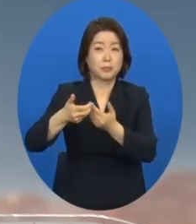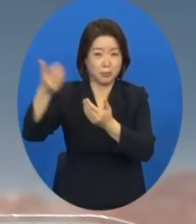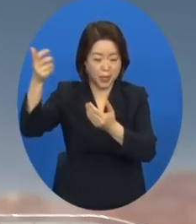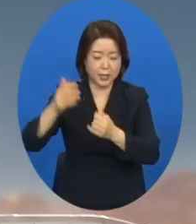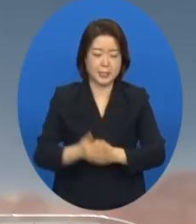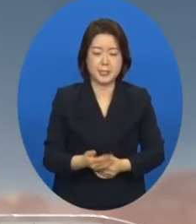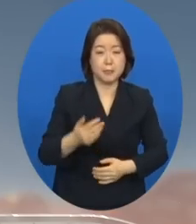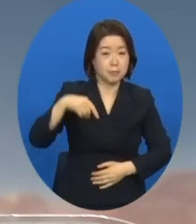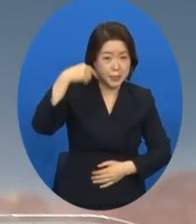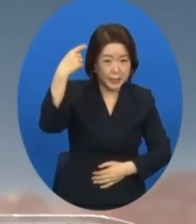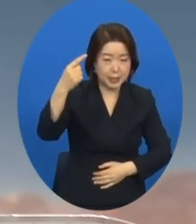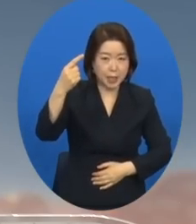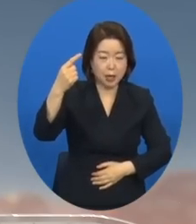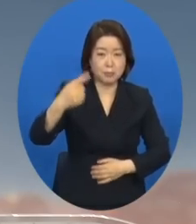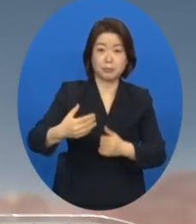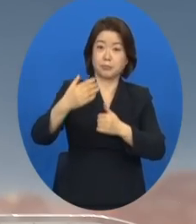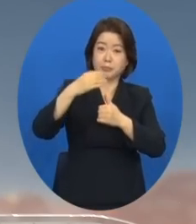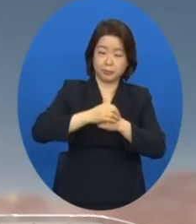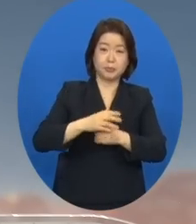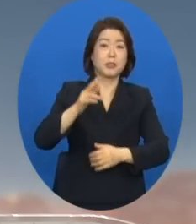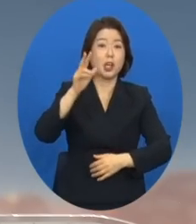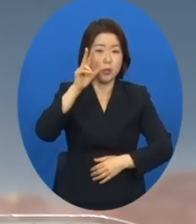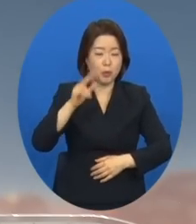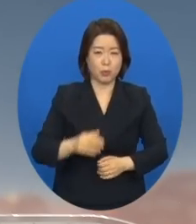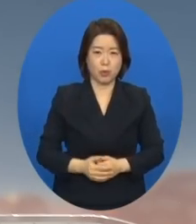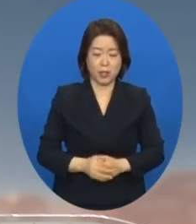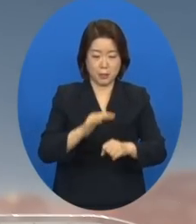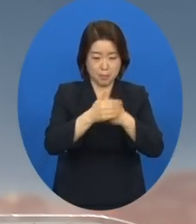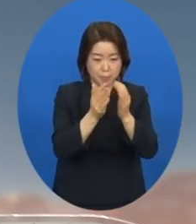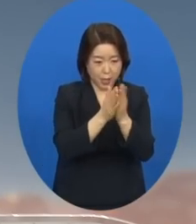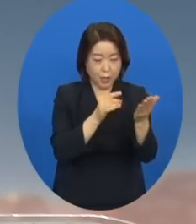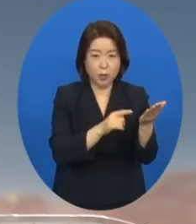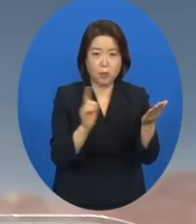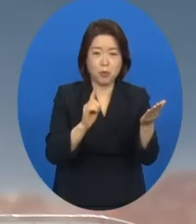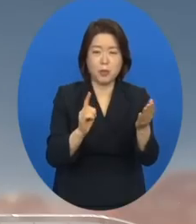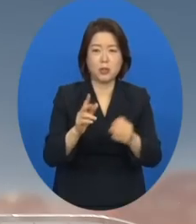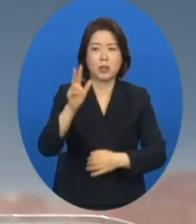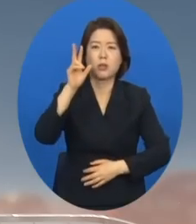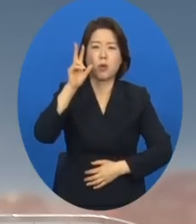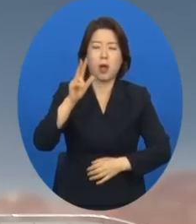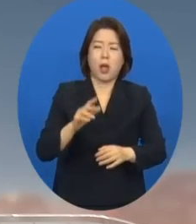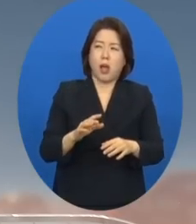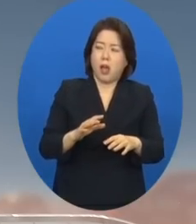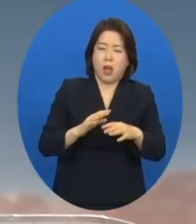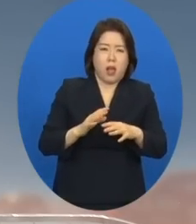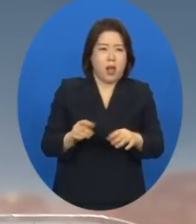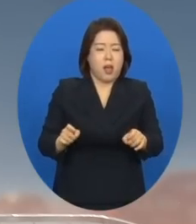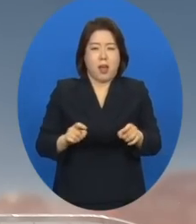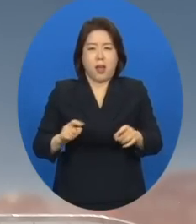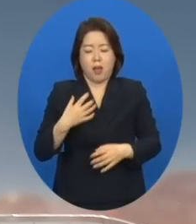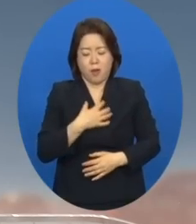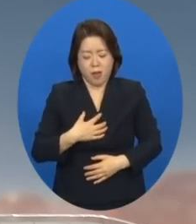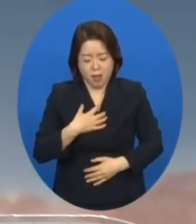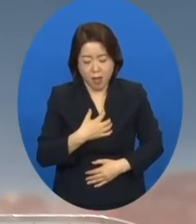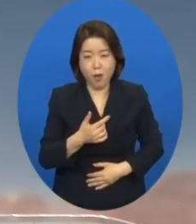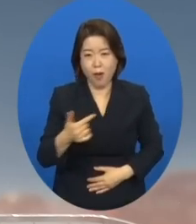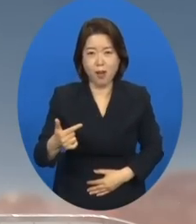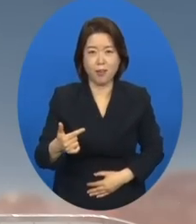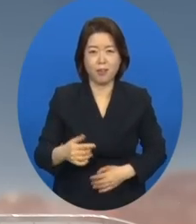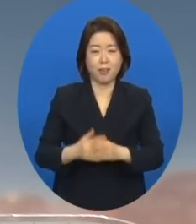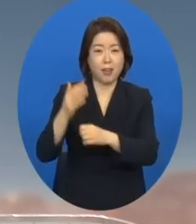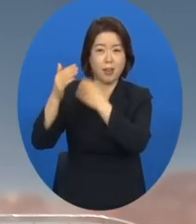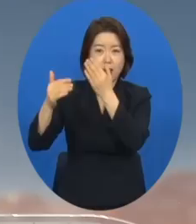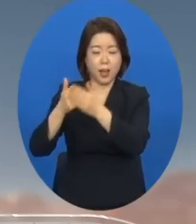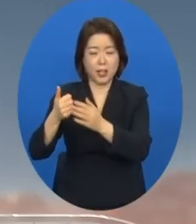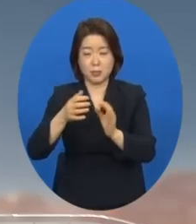뒤를 잇게 돼요 그런데 오늘 본문에 보면 여호수아가 어떻게 하고 있어요 두려워하고 있어요 염려하고 있습니다 하나님께서